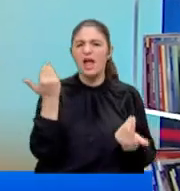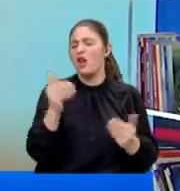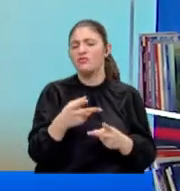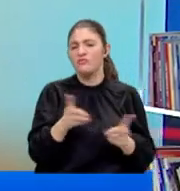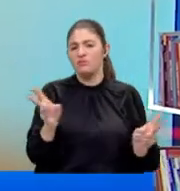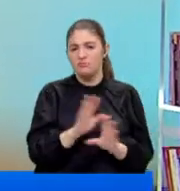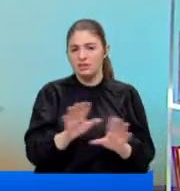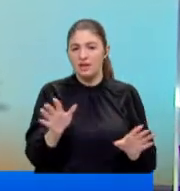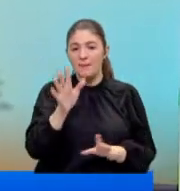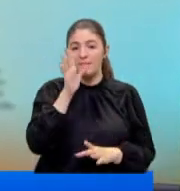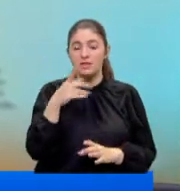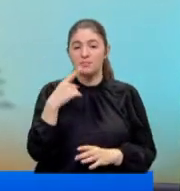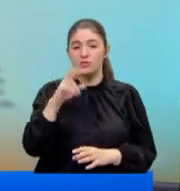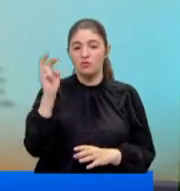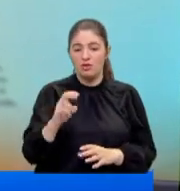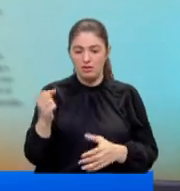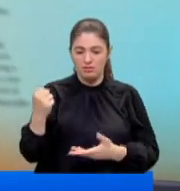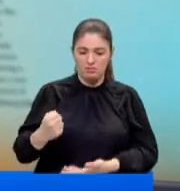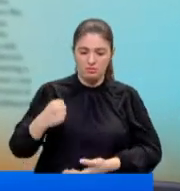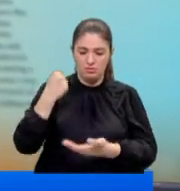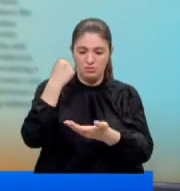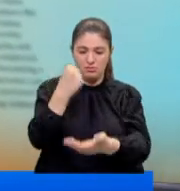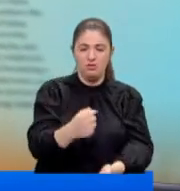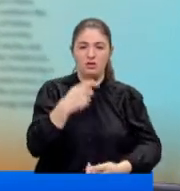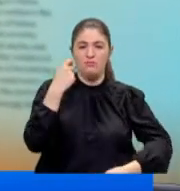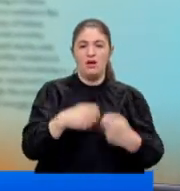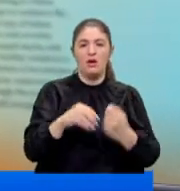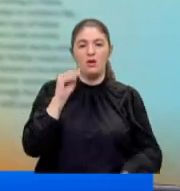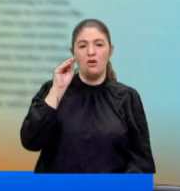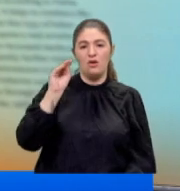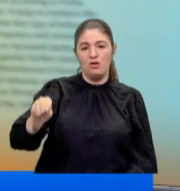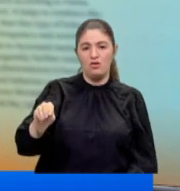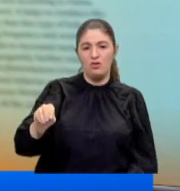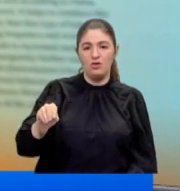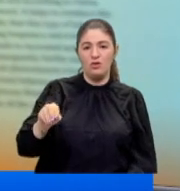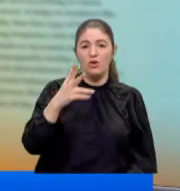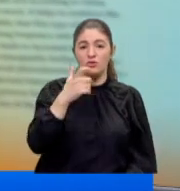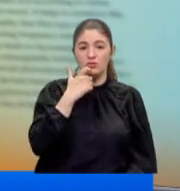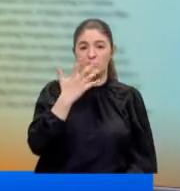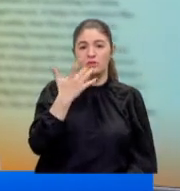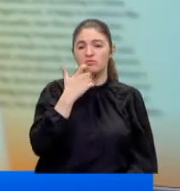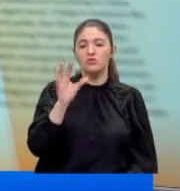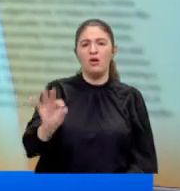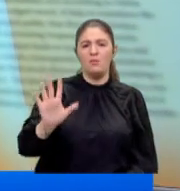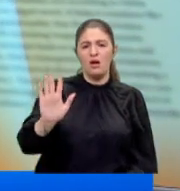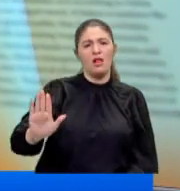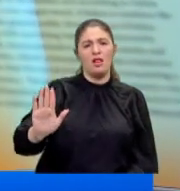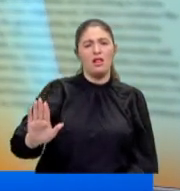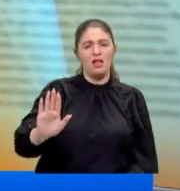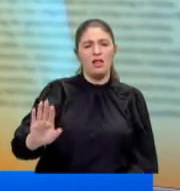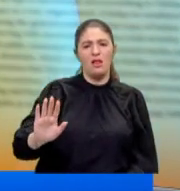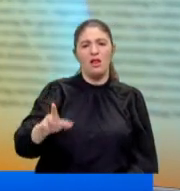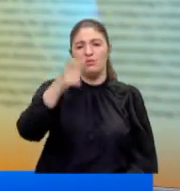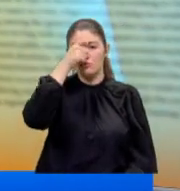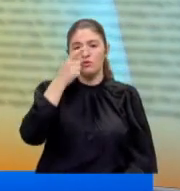Fiat 500 bin doları getirdiniz bankaya yatırdığınız 300-500 dokunmadığınız